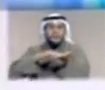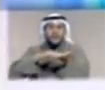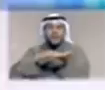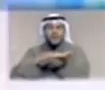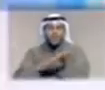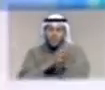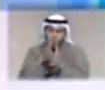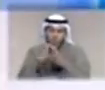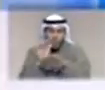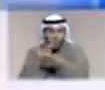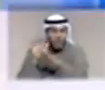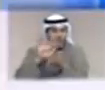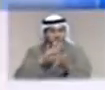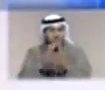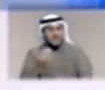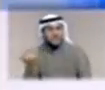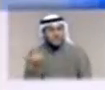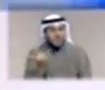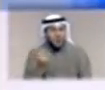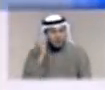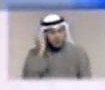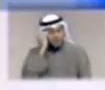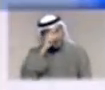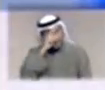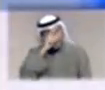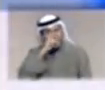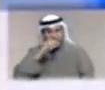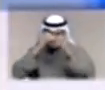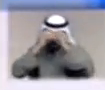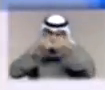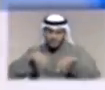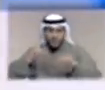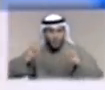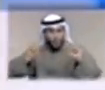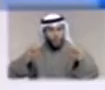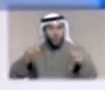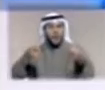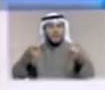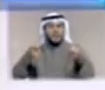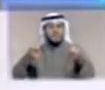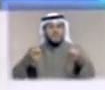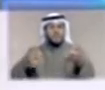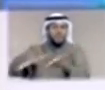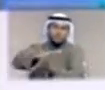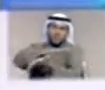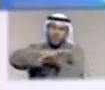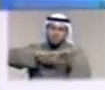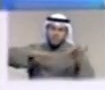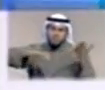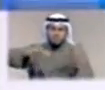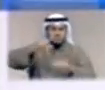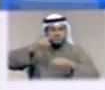سموه عن الأمل بأن يصل هذا الصراع إلى حل سياسي ينهي معاناة شعب بأكمله ويخلص العالم